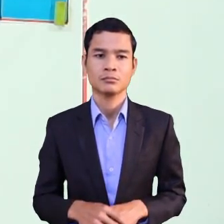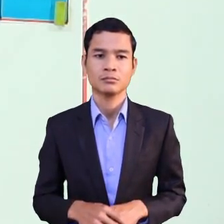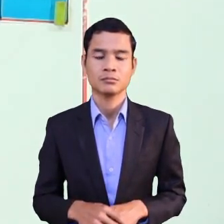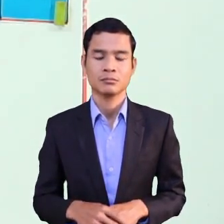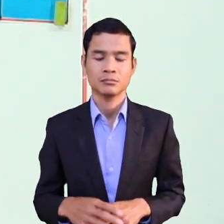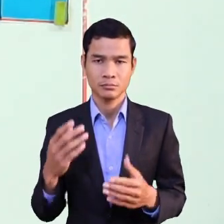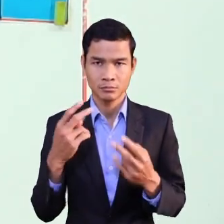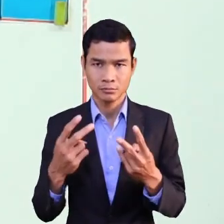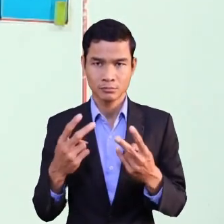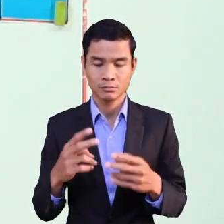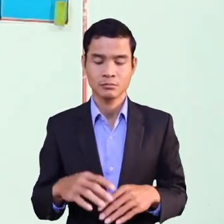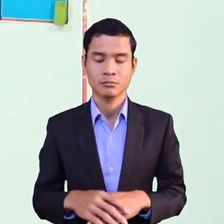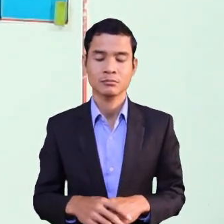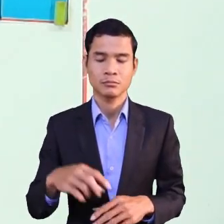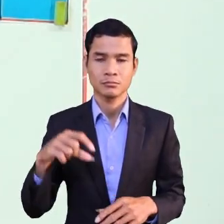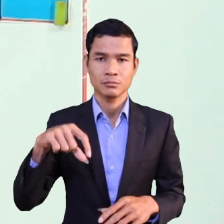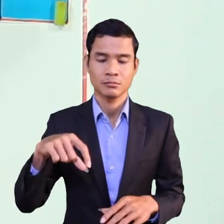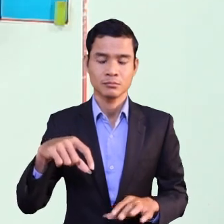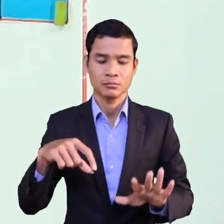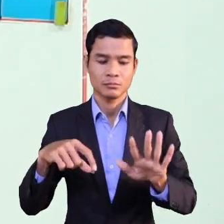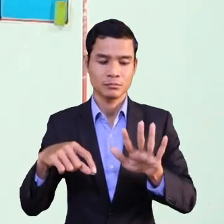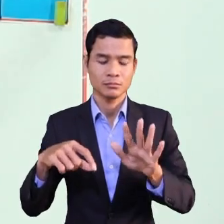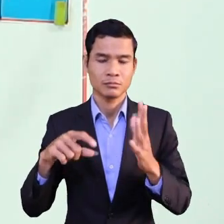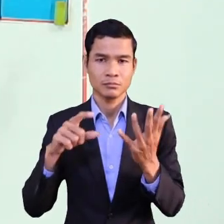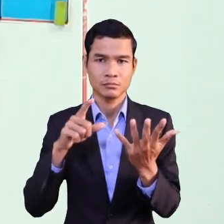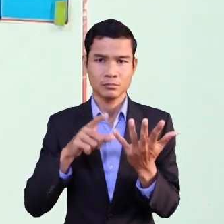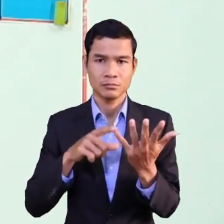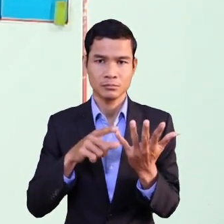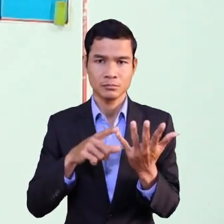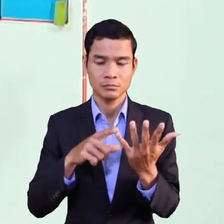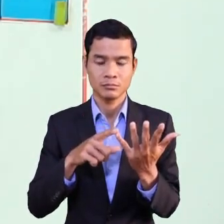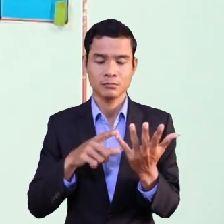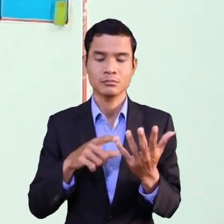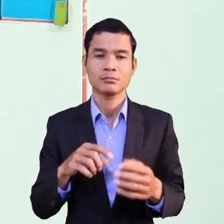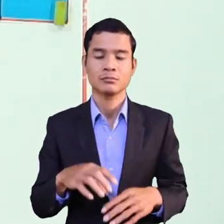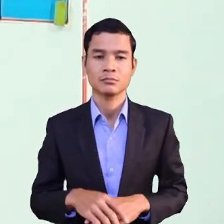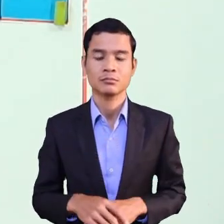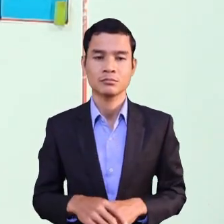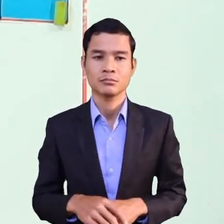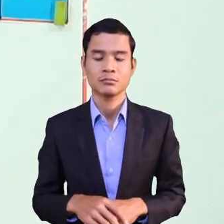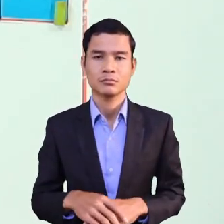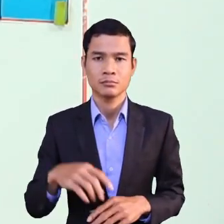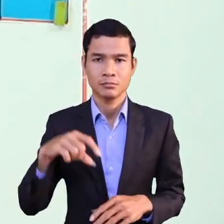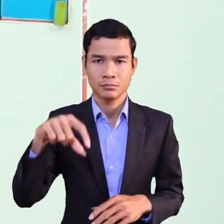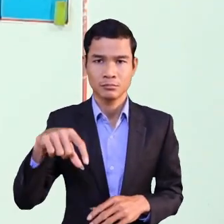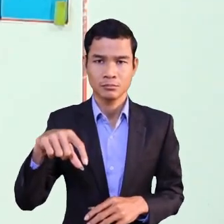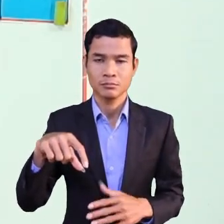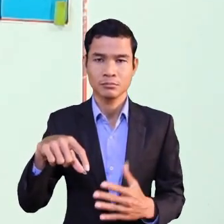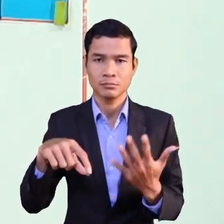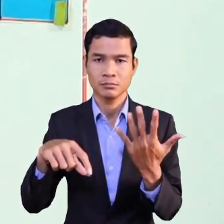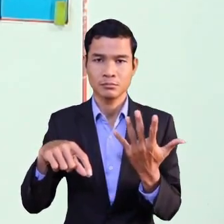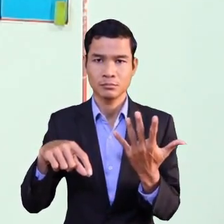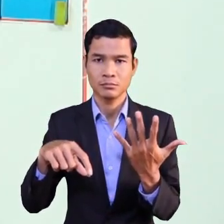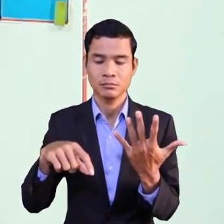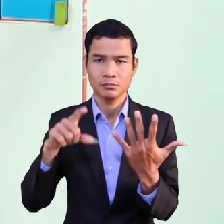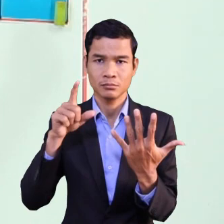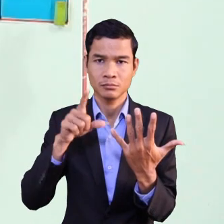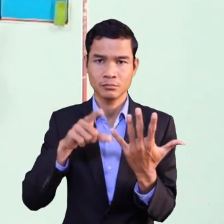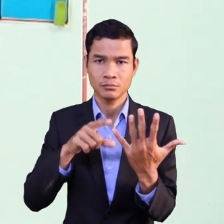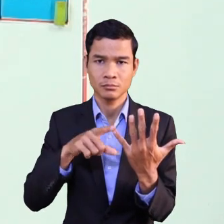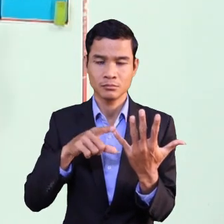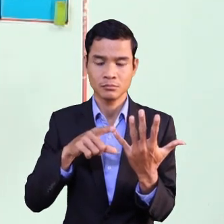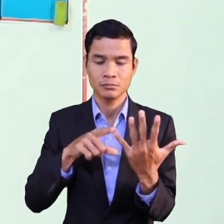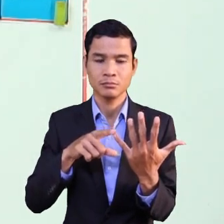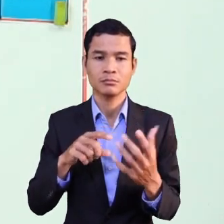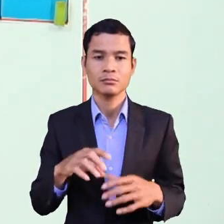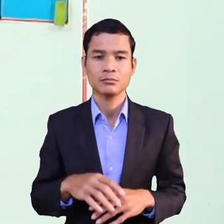ផ្ទៀងផ្ទាត់កអៀកៀកអៀ